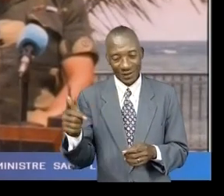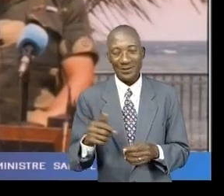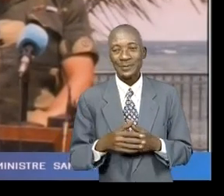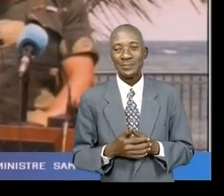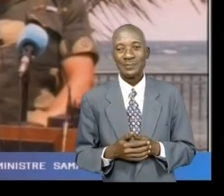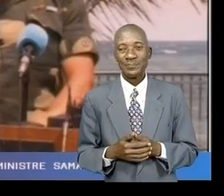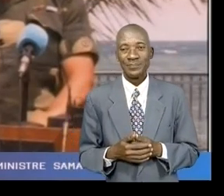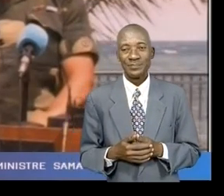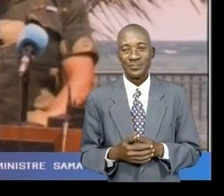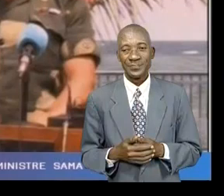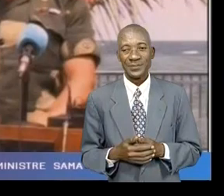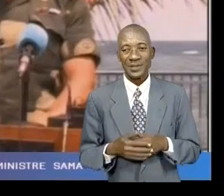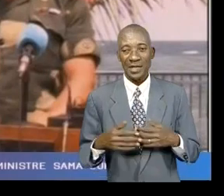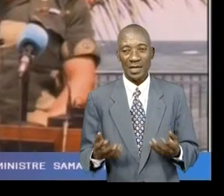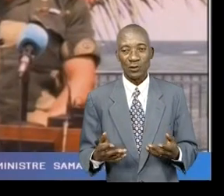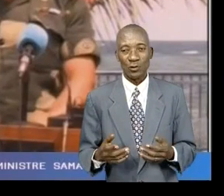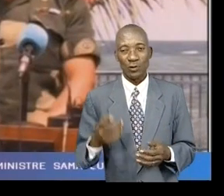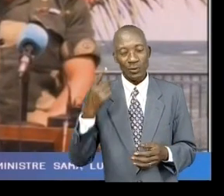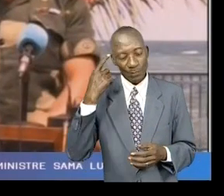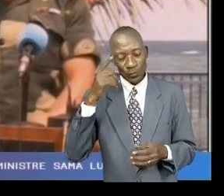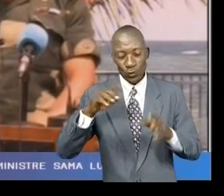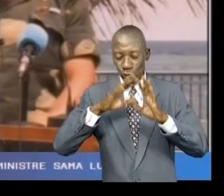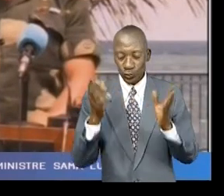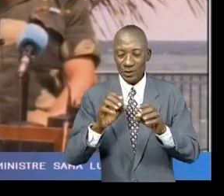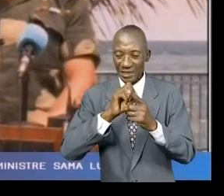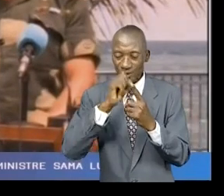Au regard de l'évolution positive de la situation,